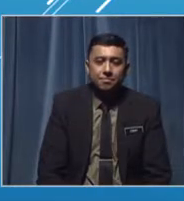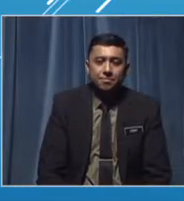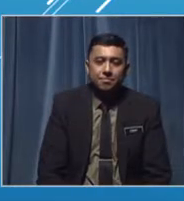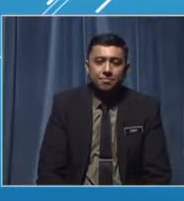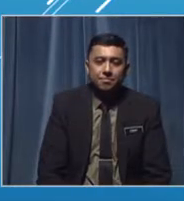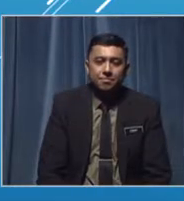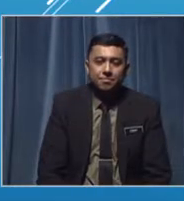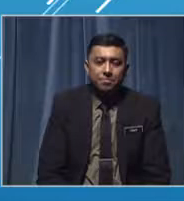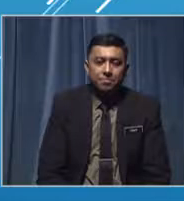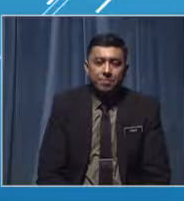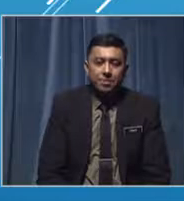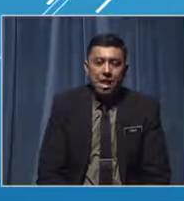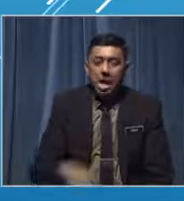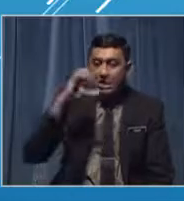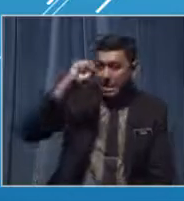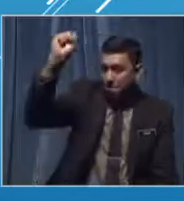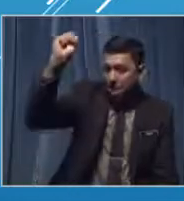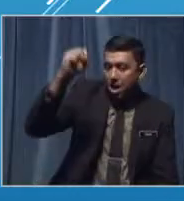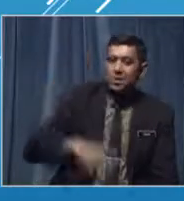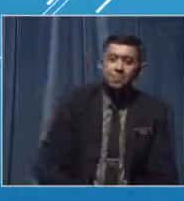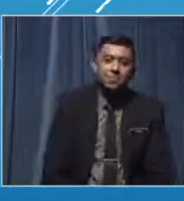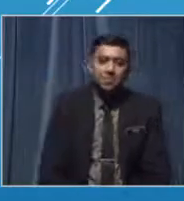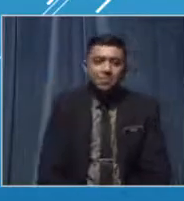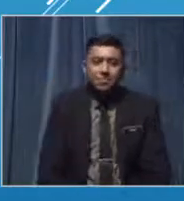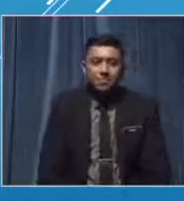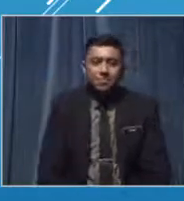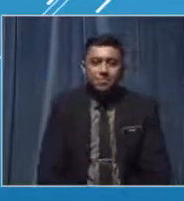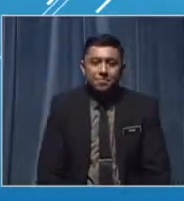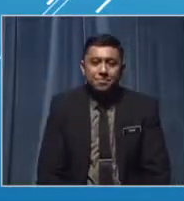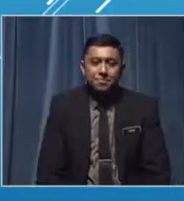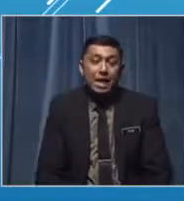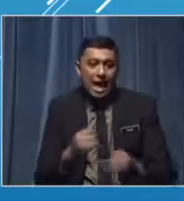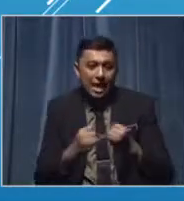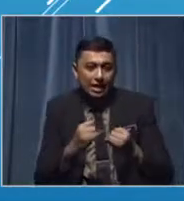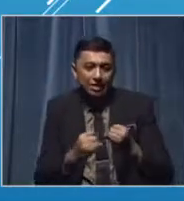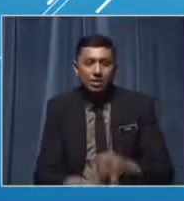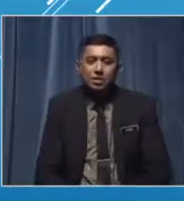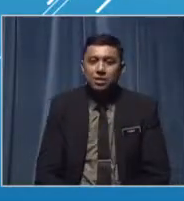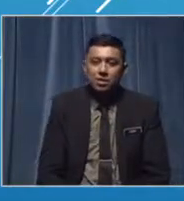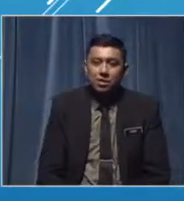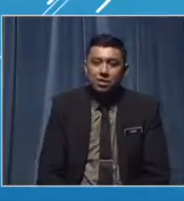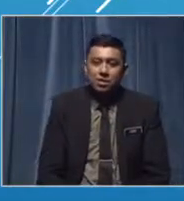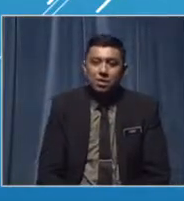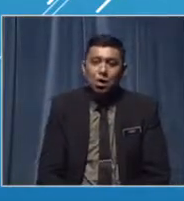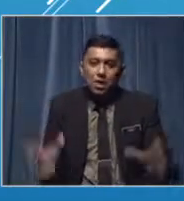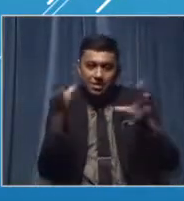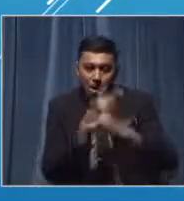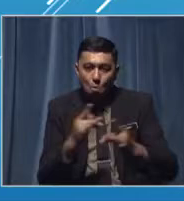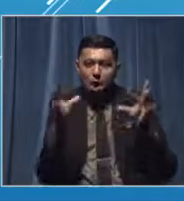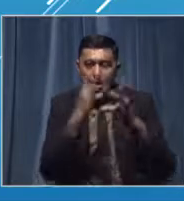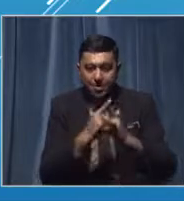13, Sabah. Dan yang ke-14 ialah